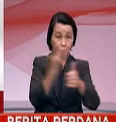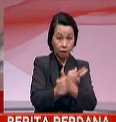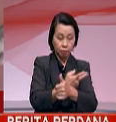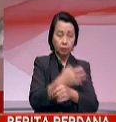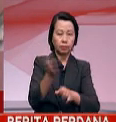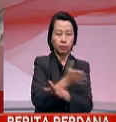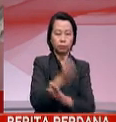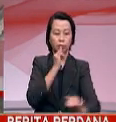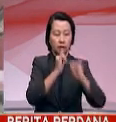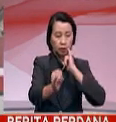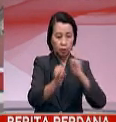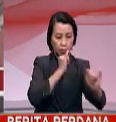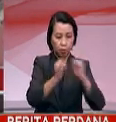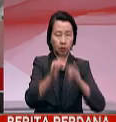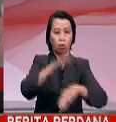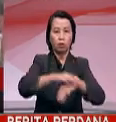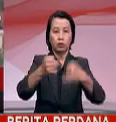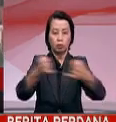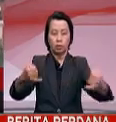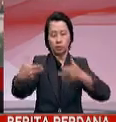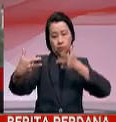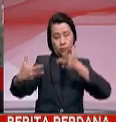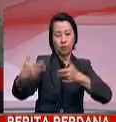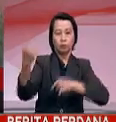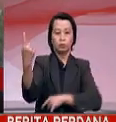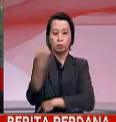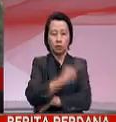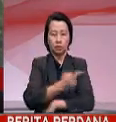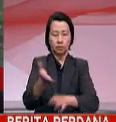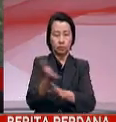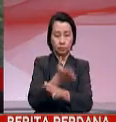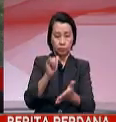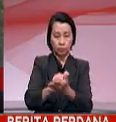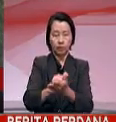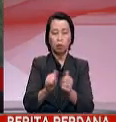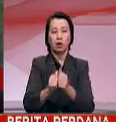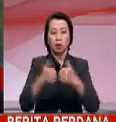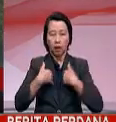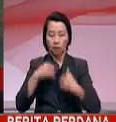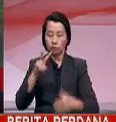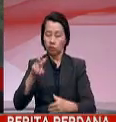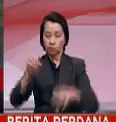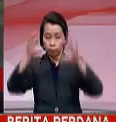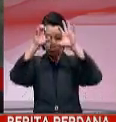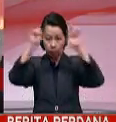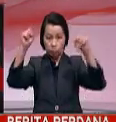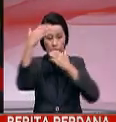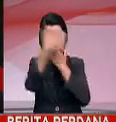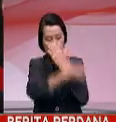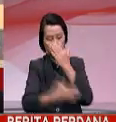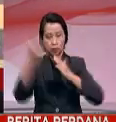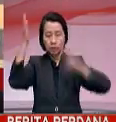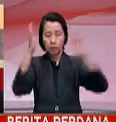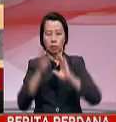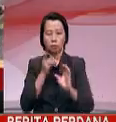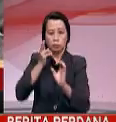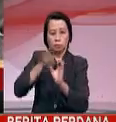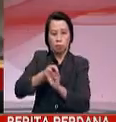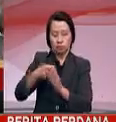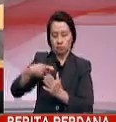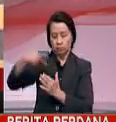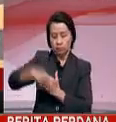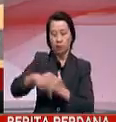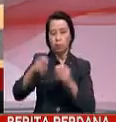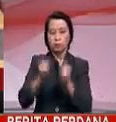sebelum ditemuduga secara dalam talian pada 2 hari yang berikutnya. Terdapat 20 majikan dari seluruh negara menyertai program